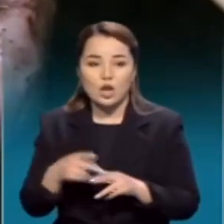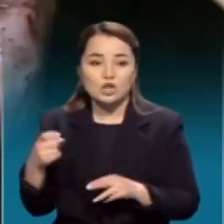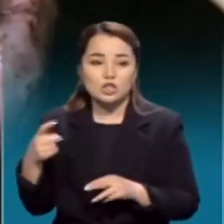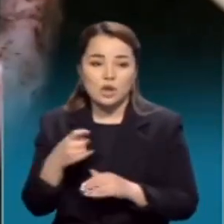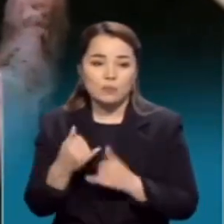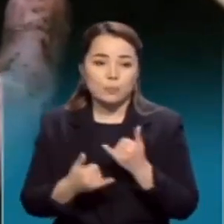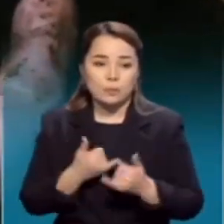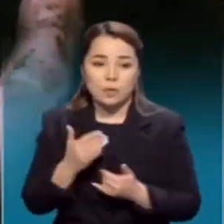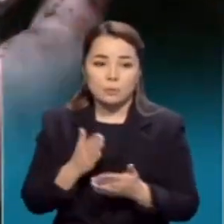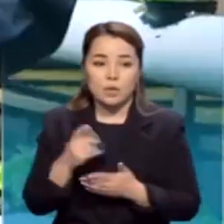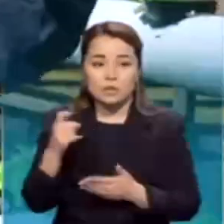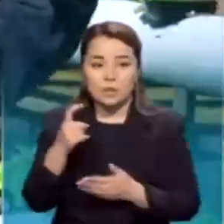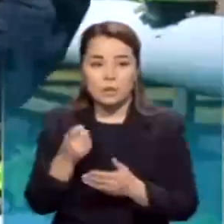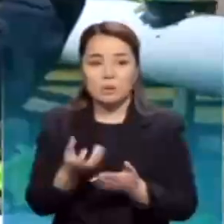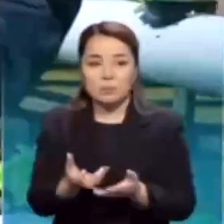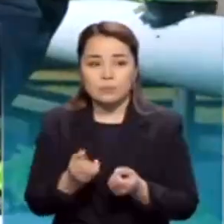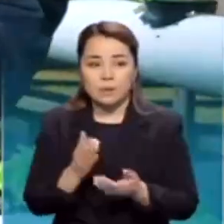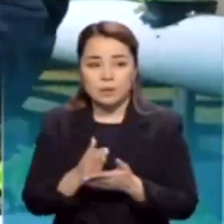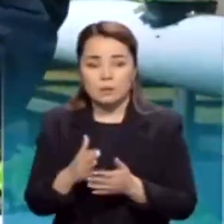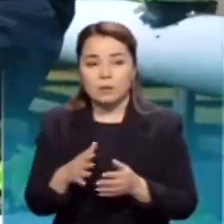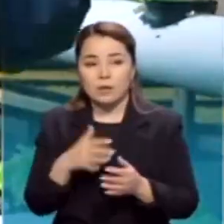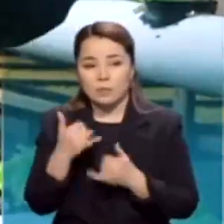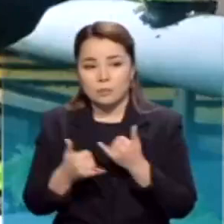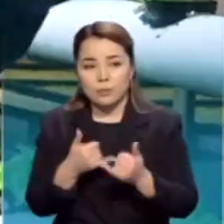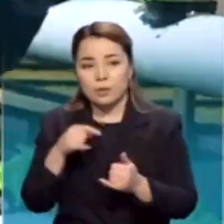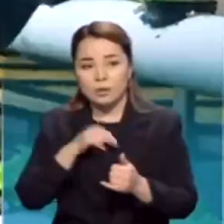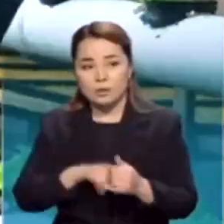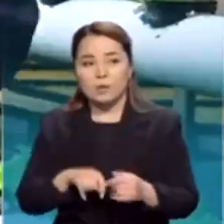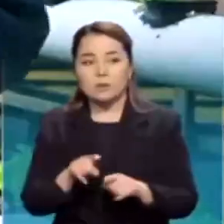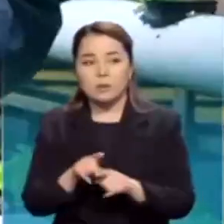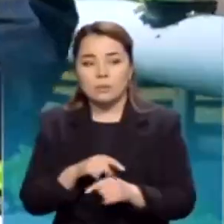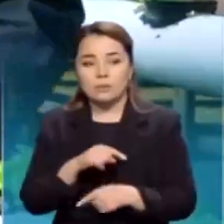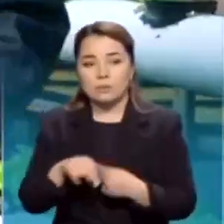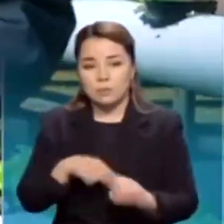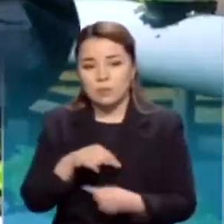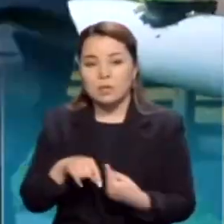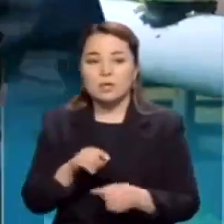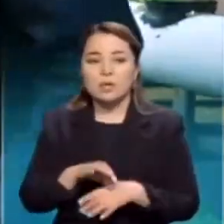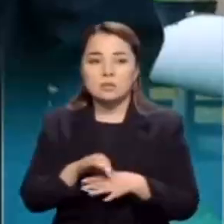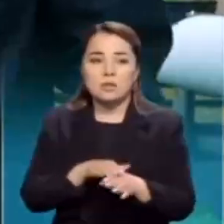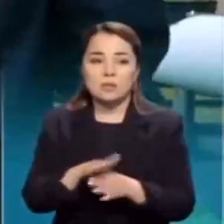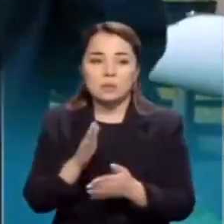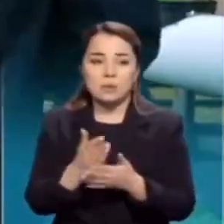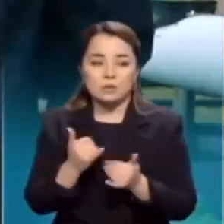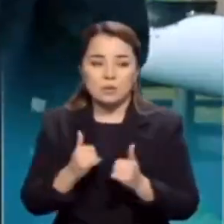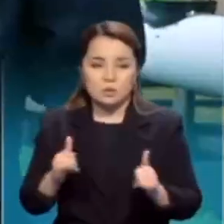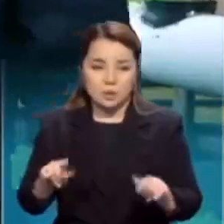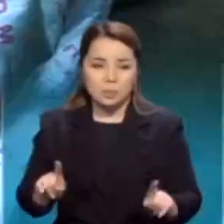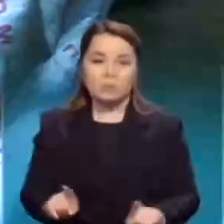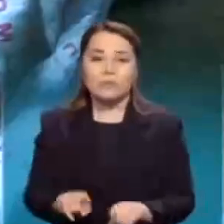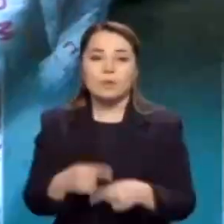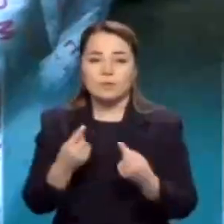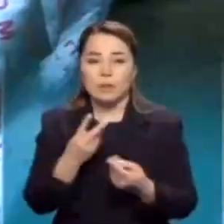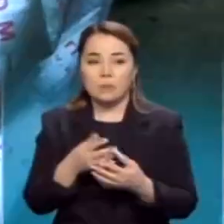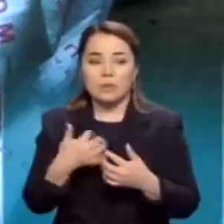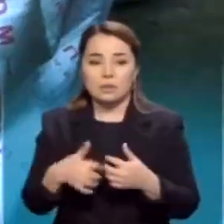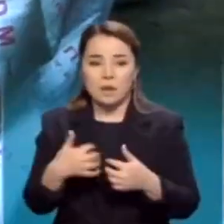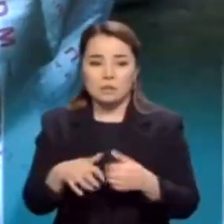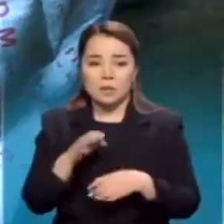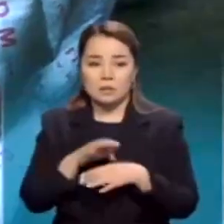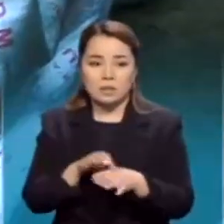отыр, ол сол червиден шыққан көңді сатпай өзіміз айналымға айналдырып, сол көңмен міне егіп отырық